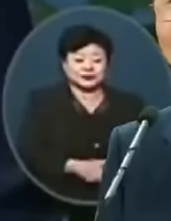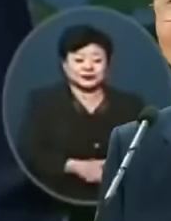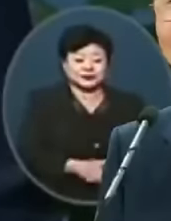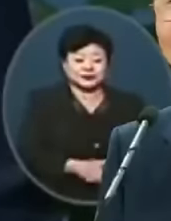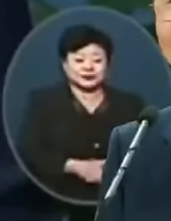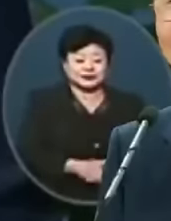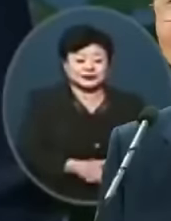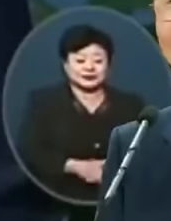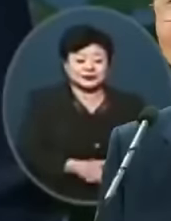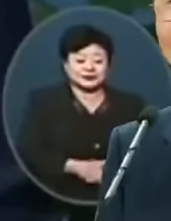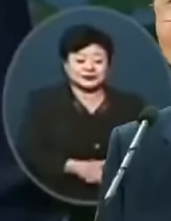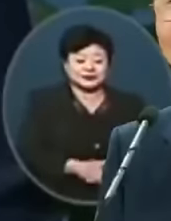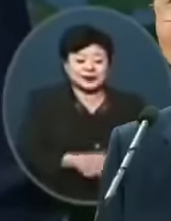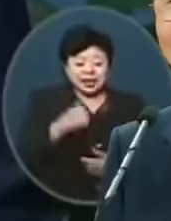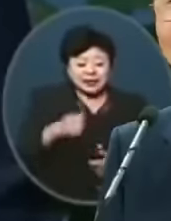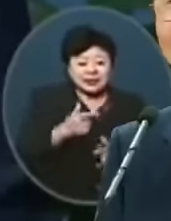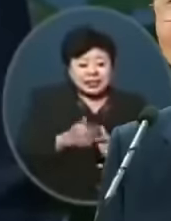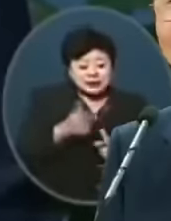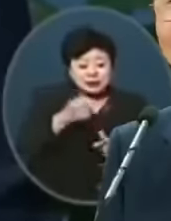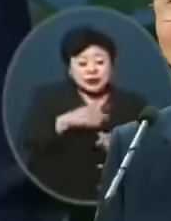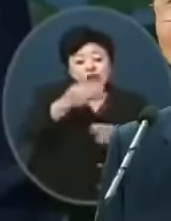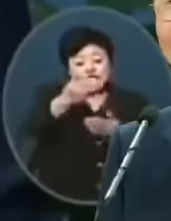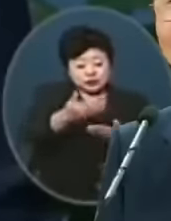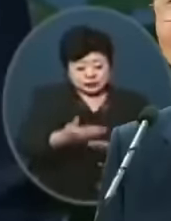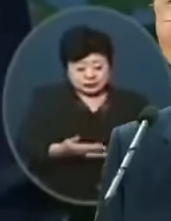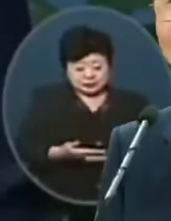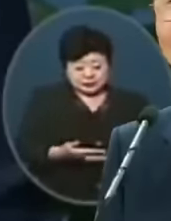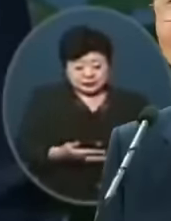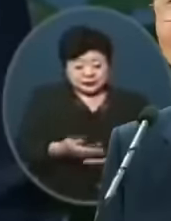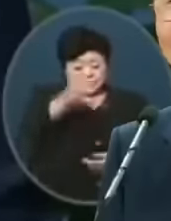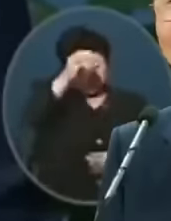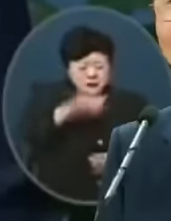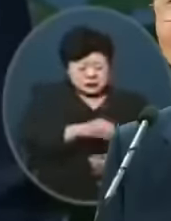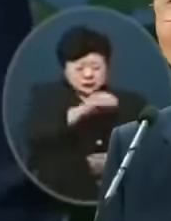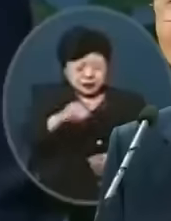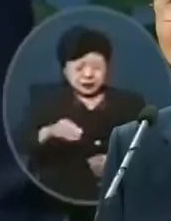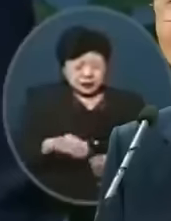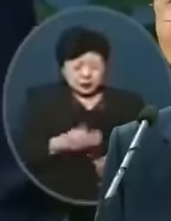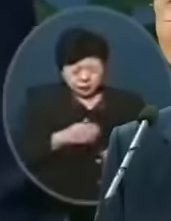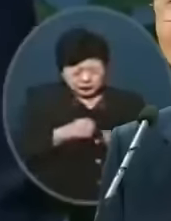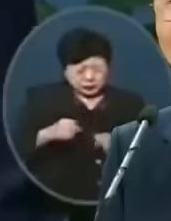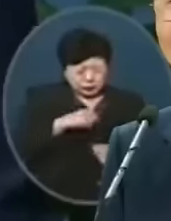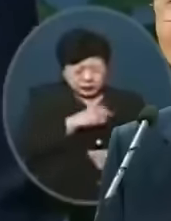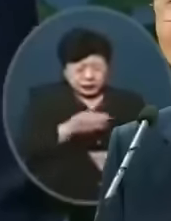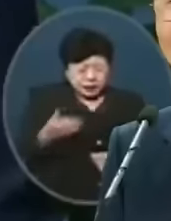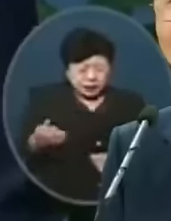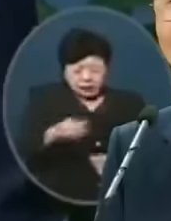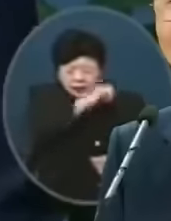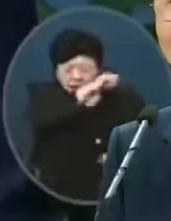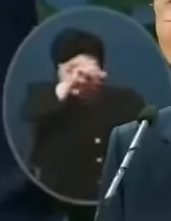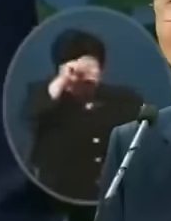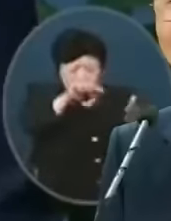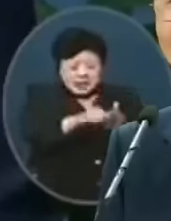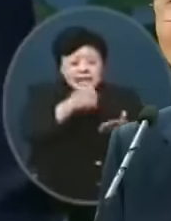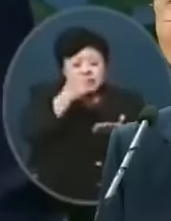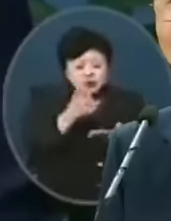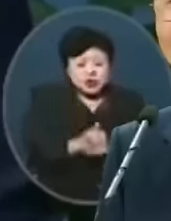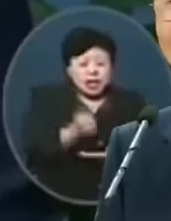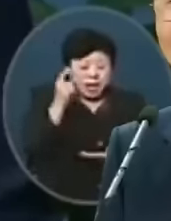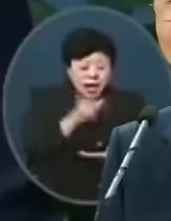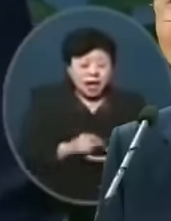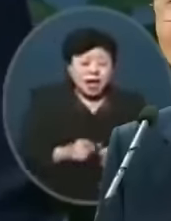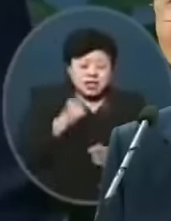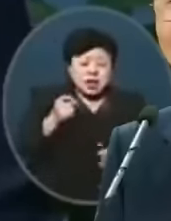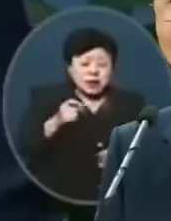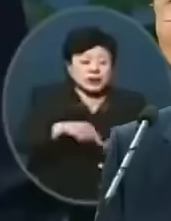것입니다. 그 아들 예수님을 보내셔서 십자가에 몸짓고 피를 흘려 우리 일생의 죄악을